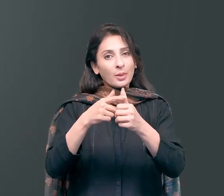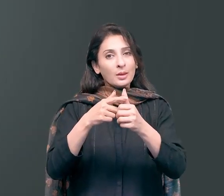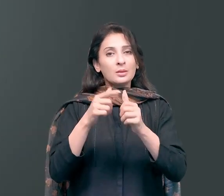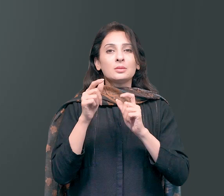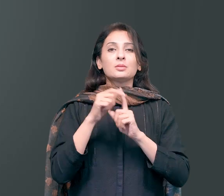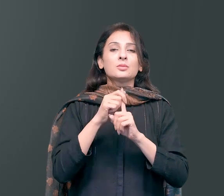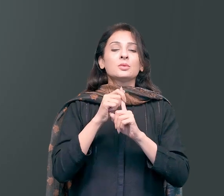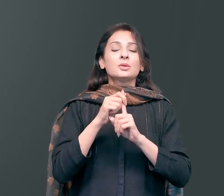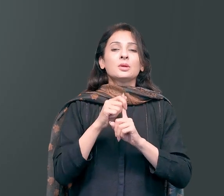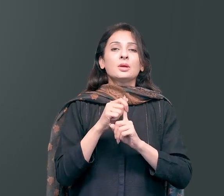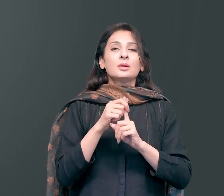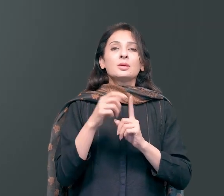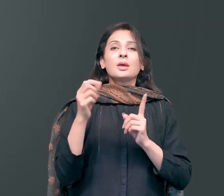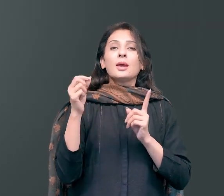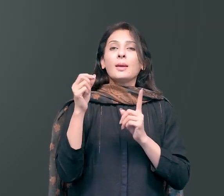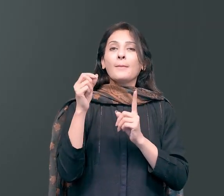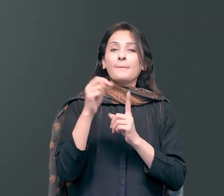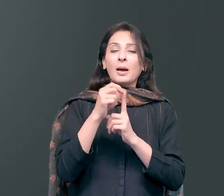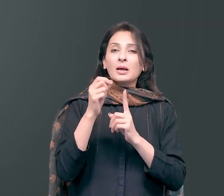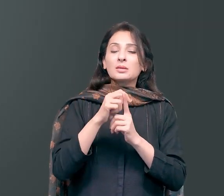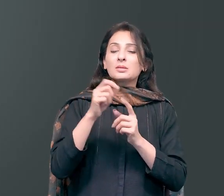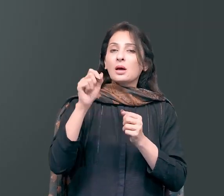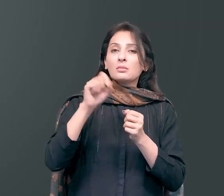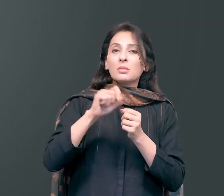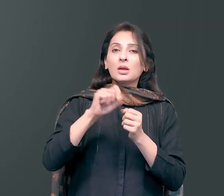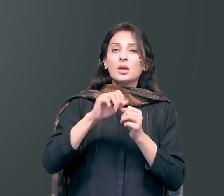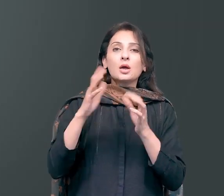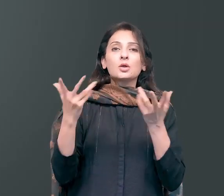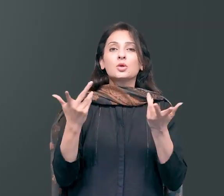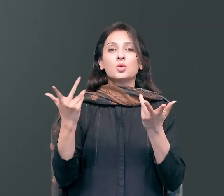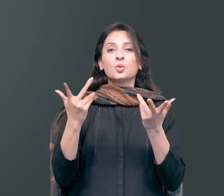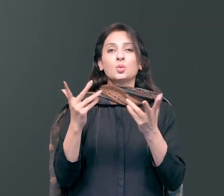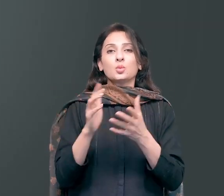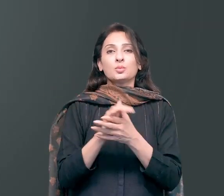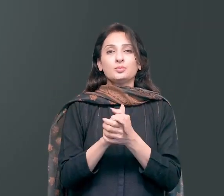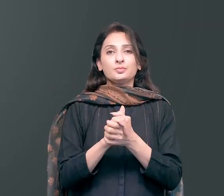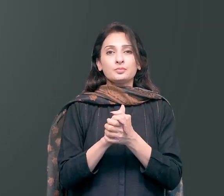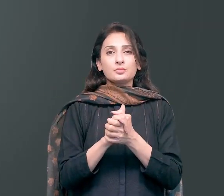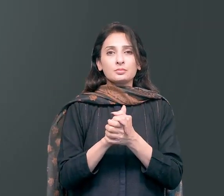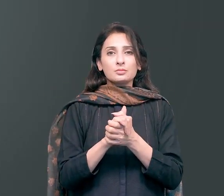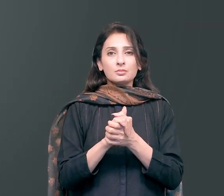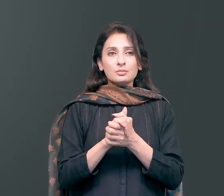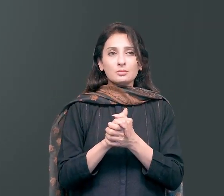اور کیا پاکستان جو بنا ہے، کیا پاکستان کوئی نوکھا ملک ہے جو بنا ہے؟